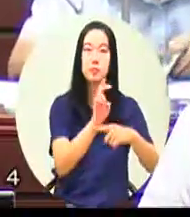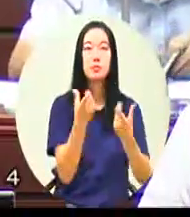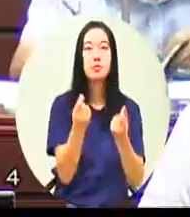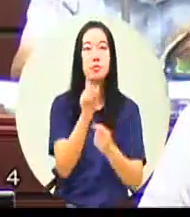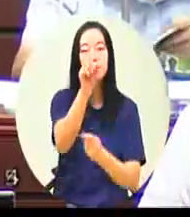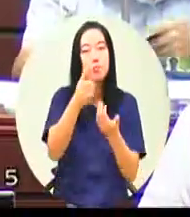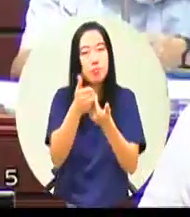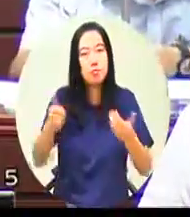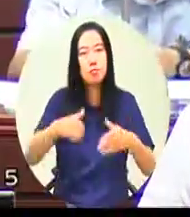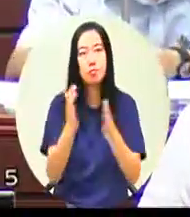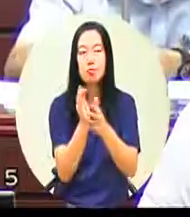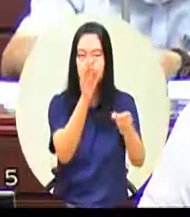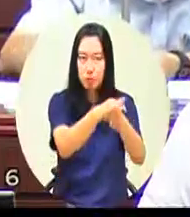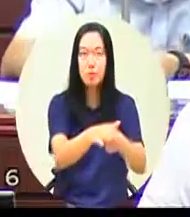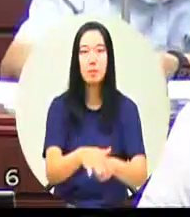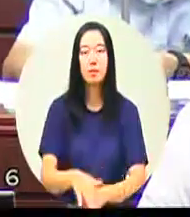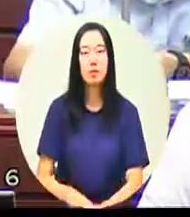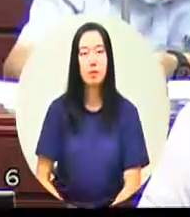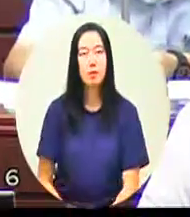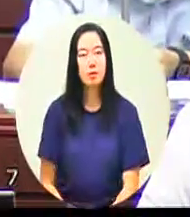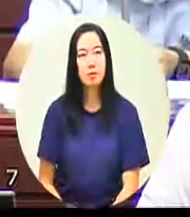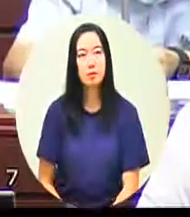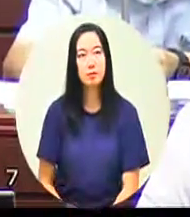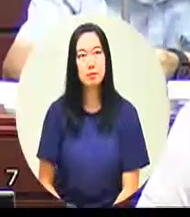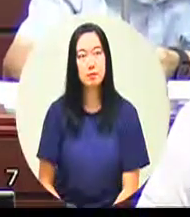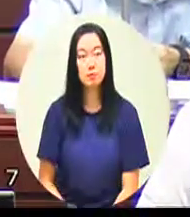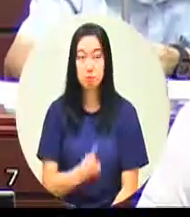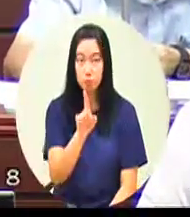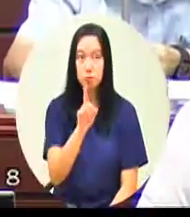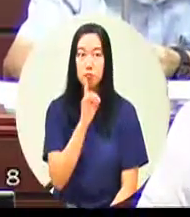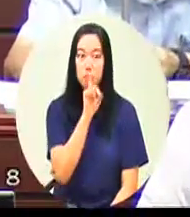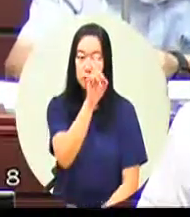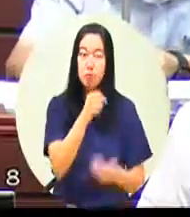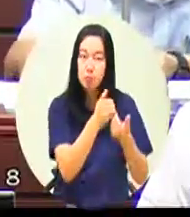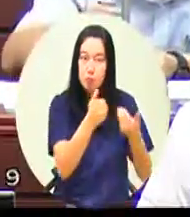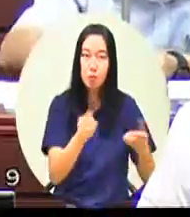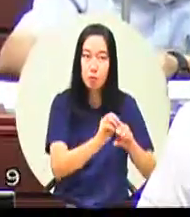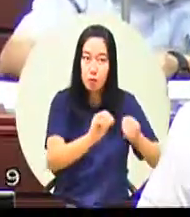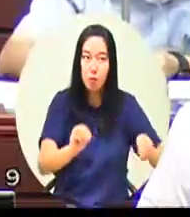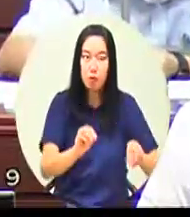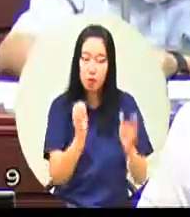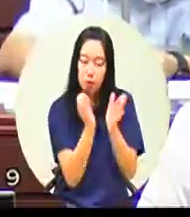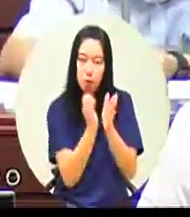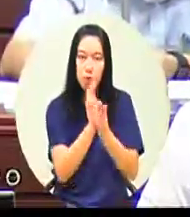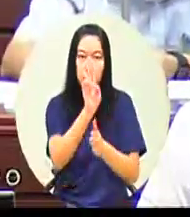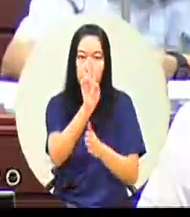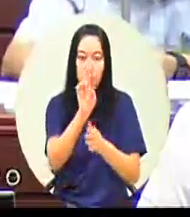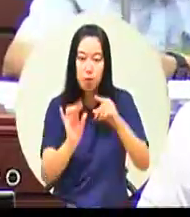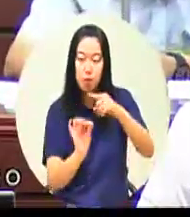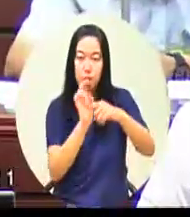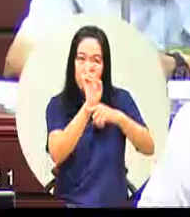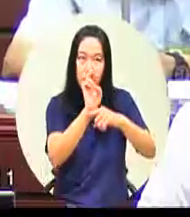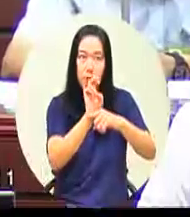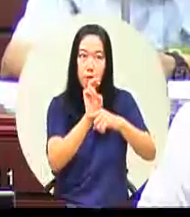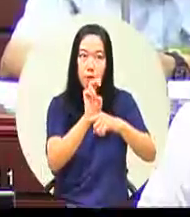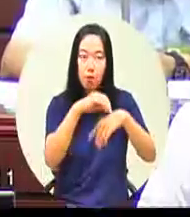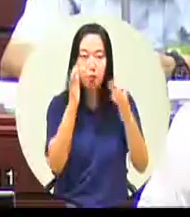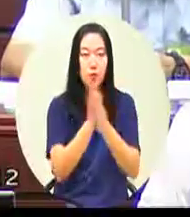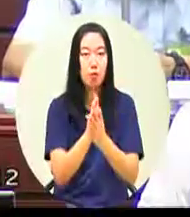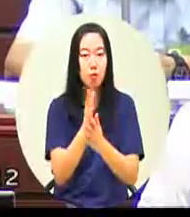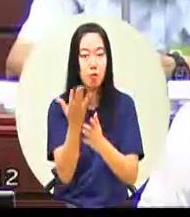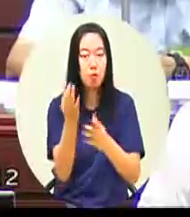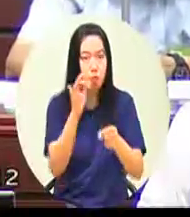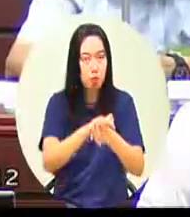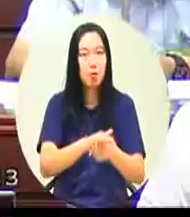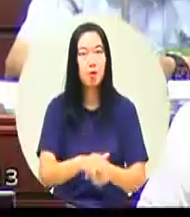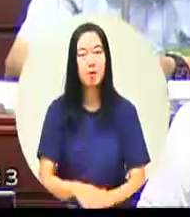中部啦，中部啦。 好， 就是讲，伊虽然一分地，算是两成，但伊也是一分地中部啦。 好，